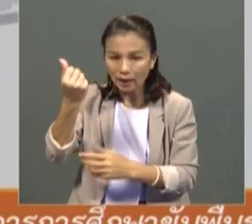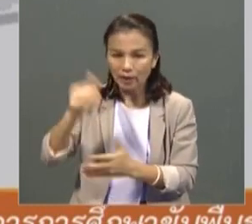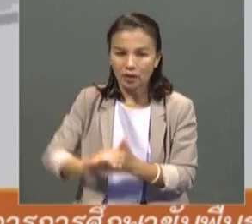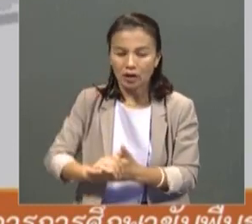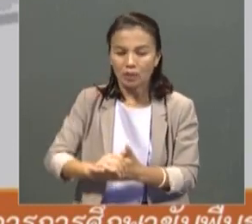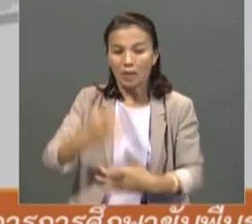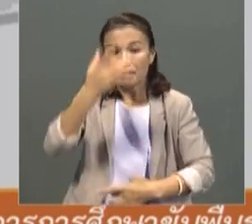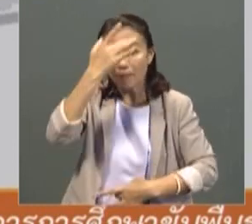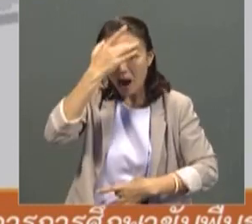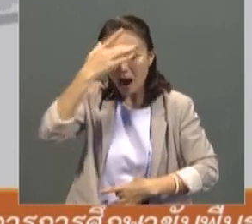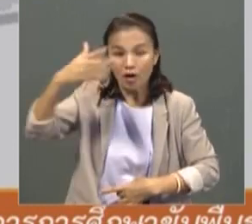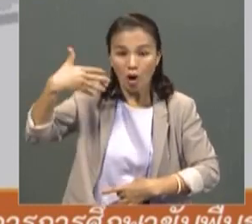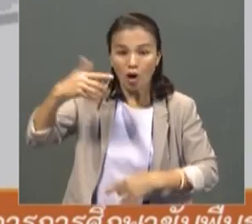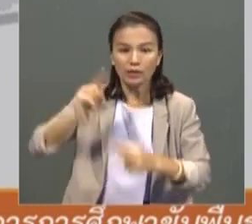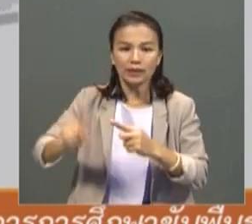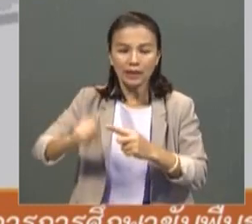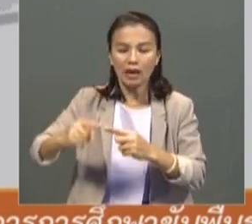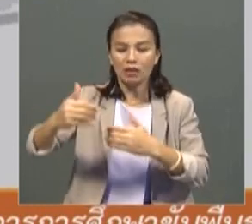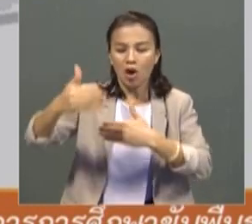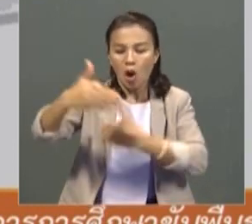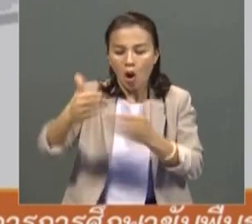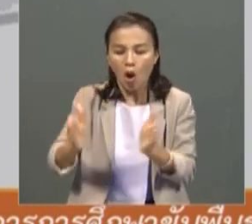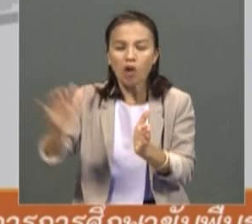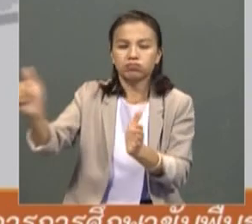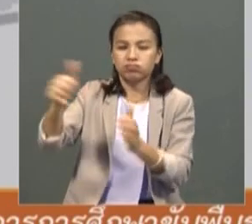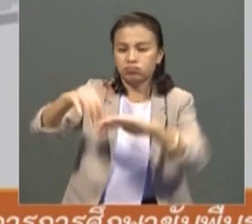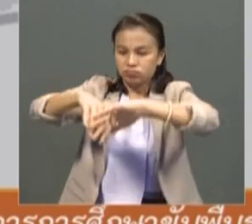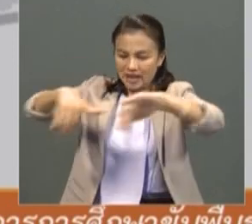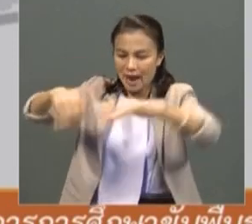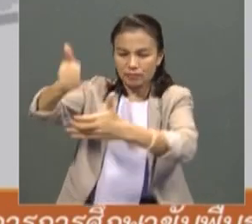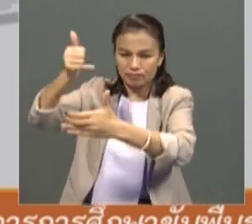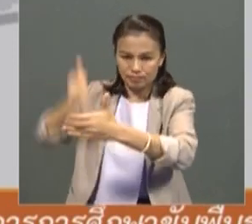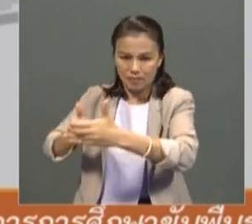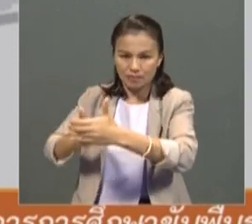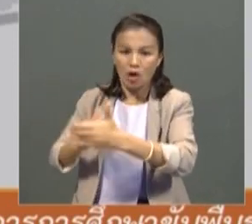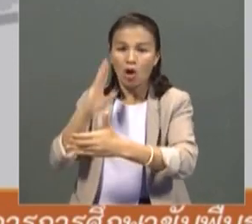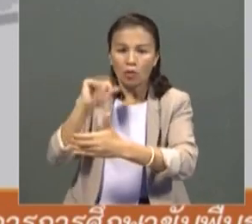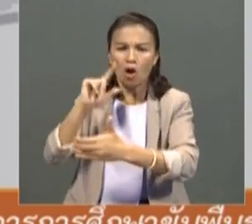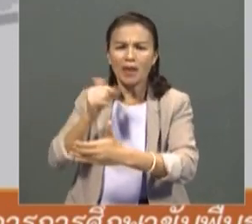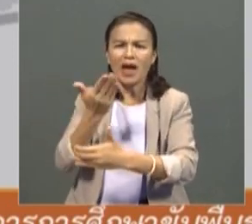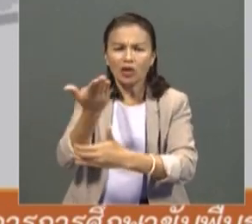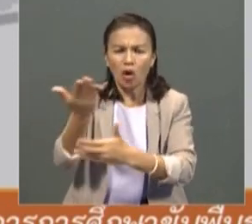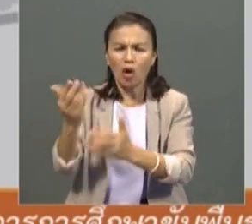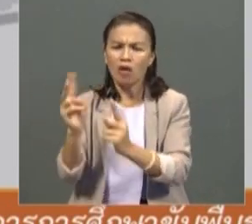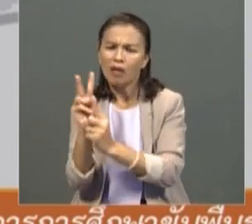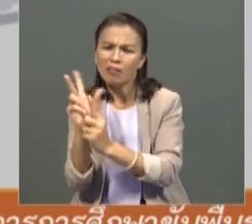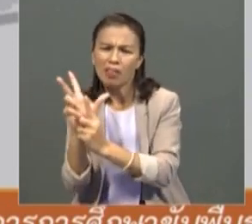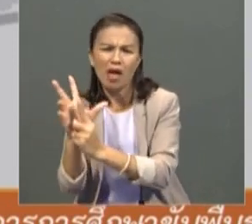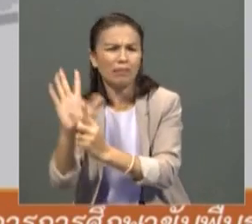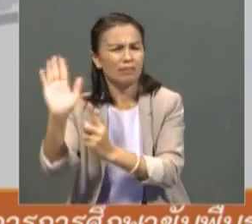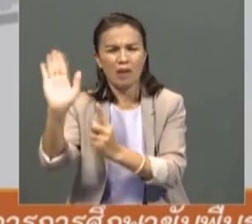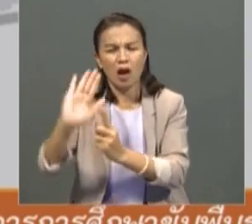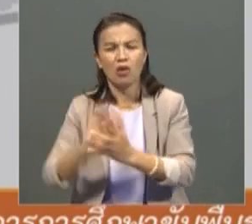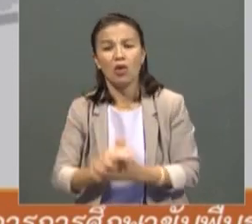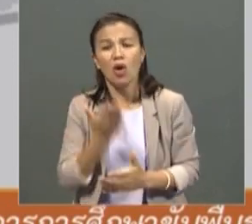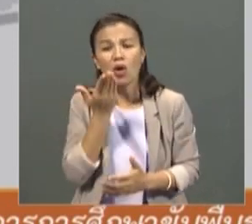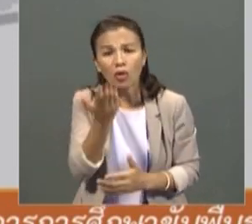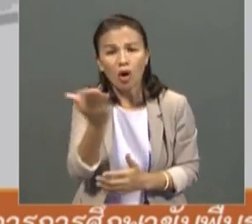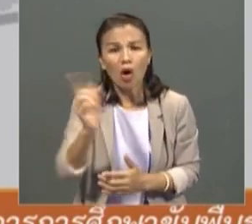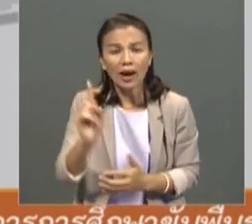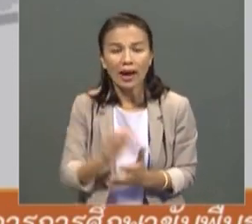င်းကိုအာဒီကိုပူခြင်းကိုတိုင်းပါမယ်။ဖျားနေလို့ရှိရင်တော့ဝင်ခွင့်မရပါဘူး။မိဘပြည်သူမိဘလိုက်လာမယ်မိဘတွေကိုလည်းနည်းန